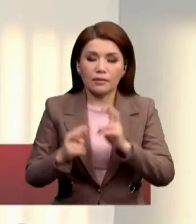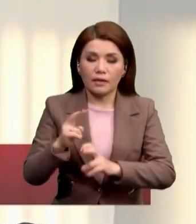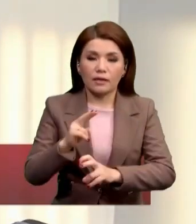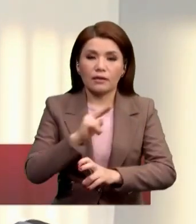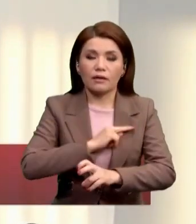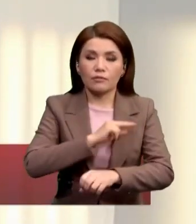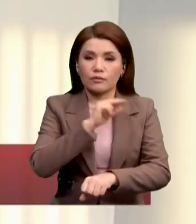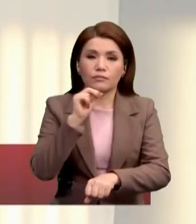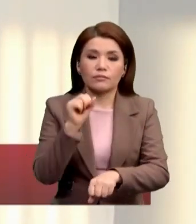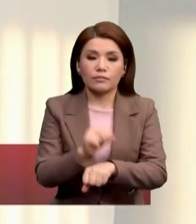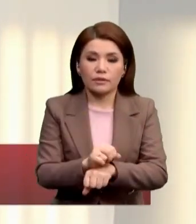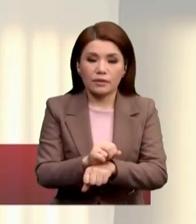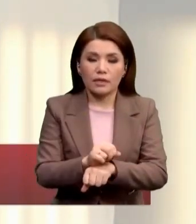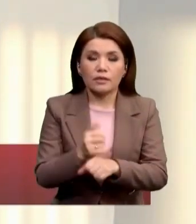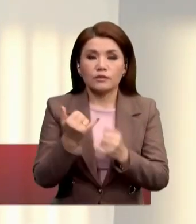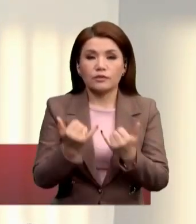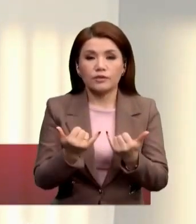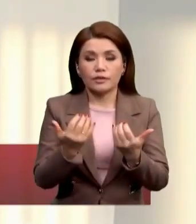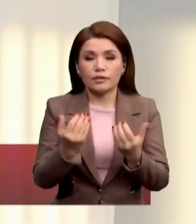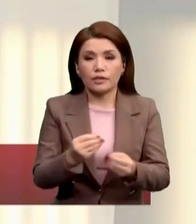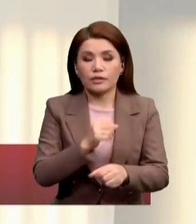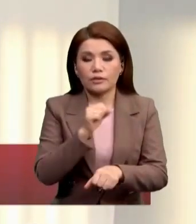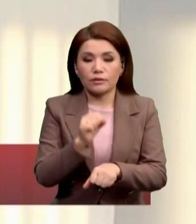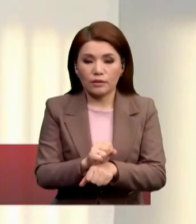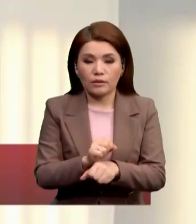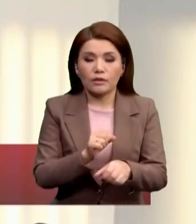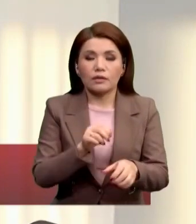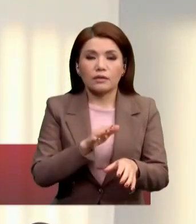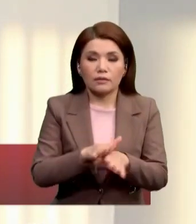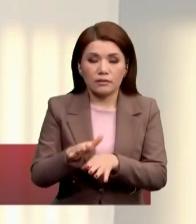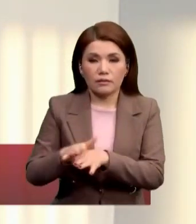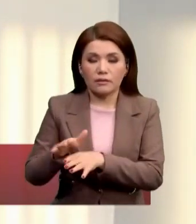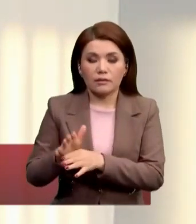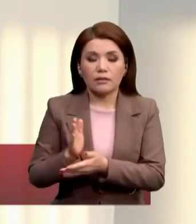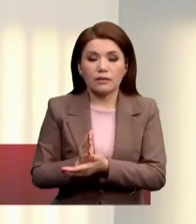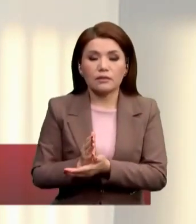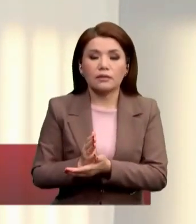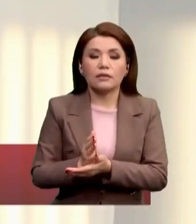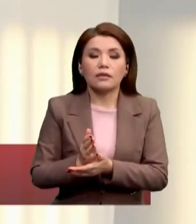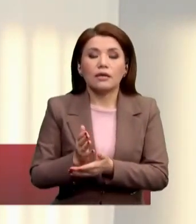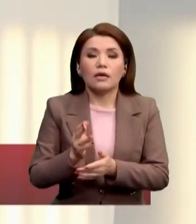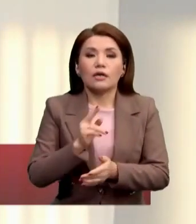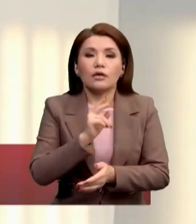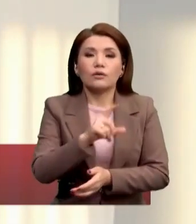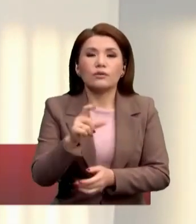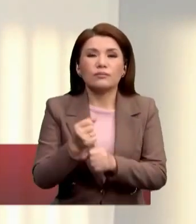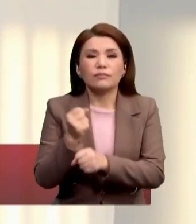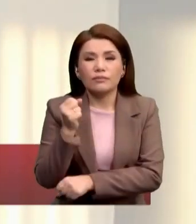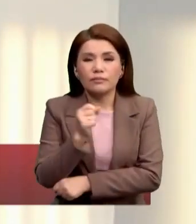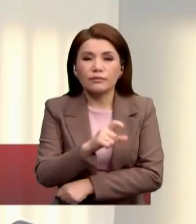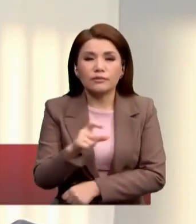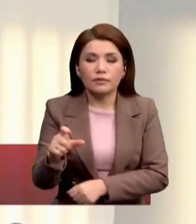жұмысы тоқтатылады. Бүгінгі күні тоқтату бойынша жұмыстар жүргізіліп жатыр. Жұмыскерлер